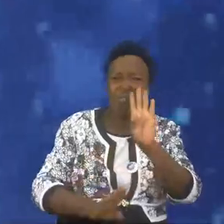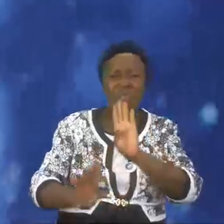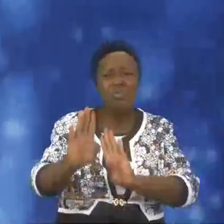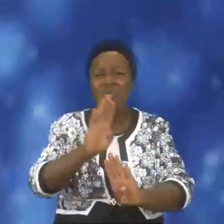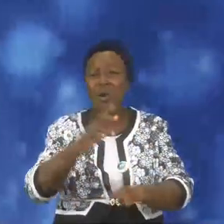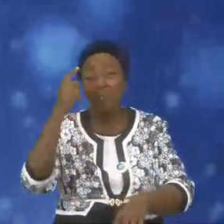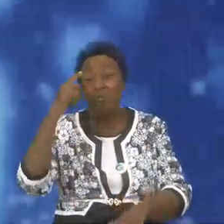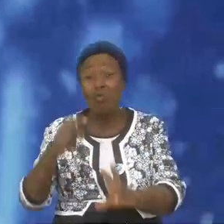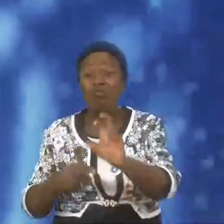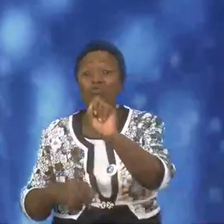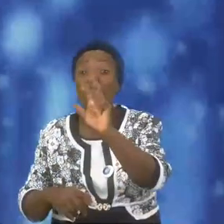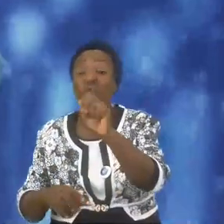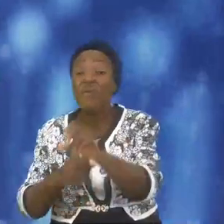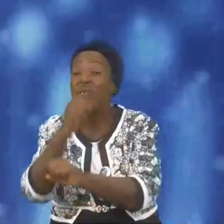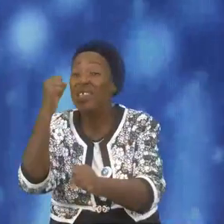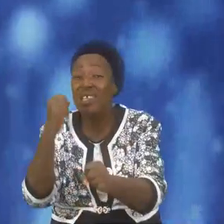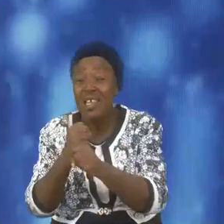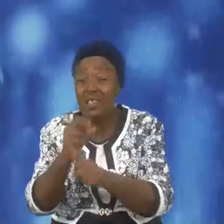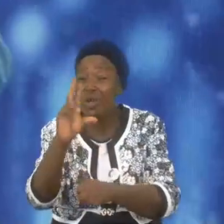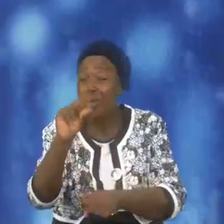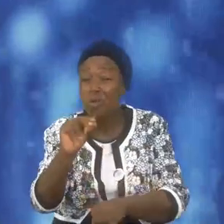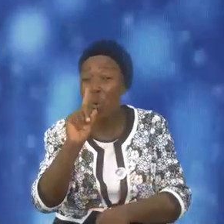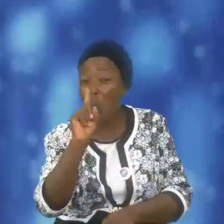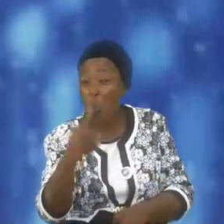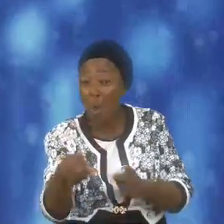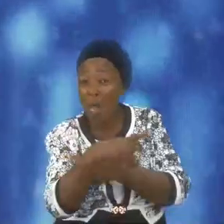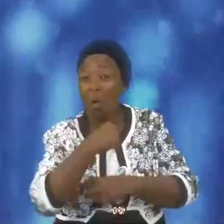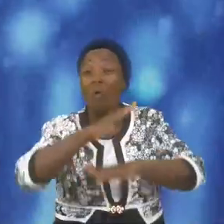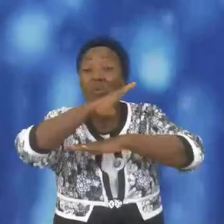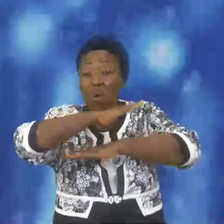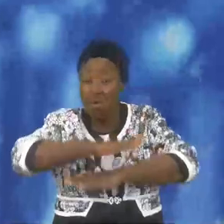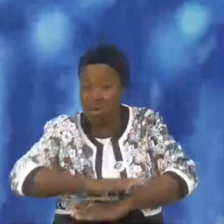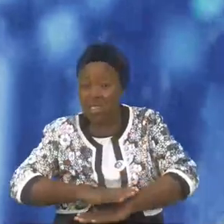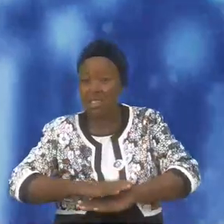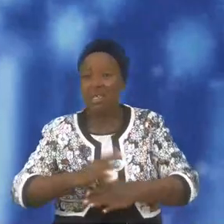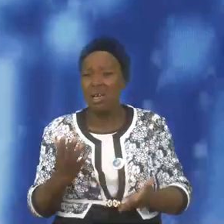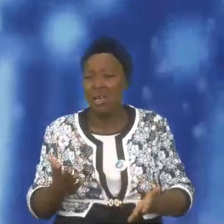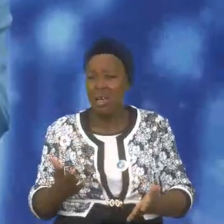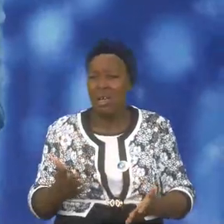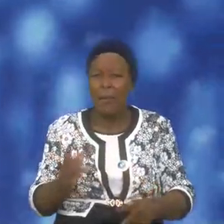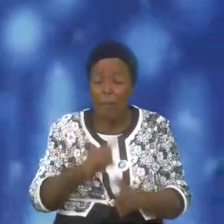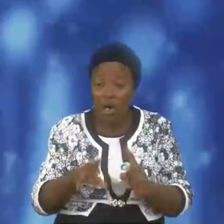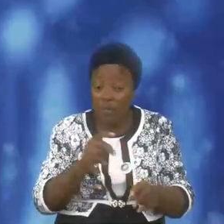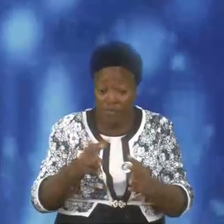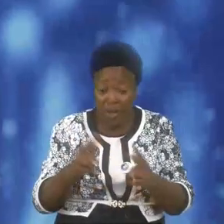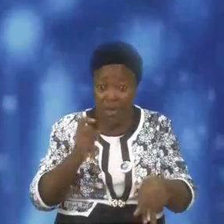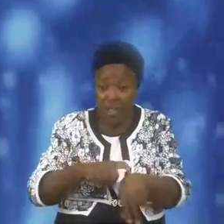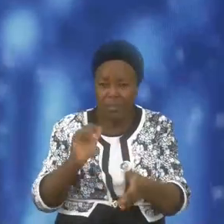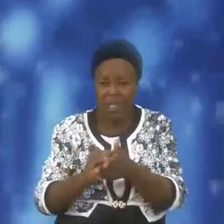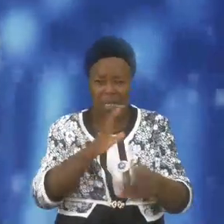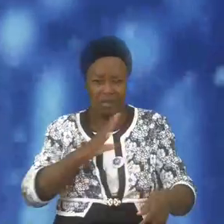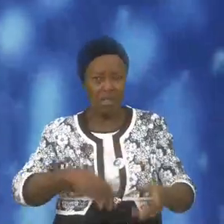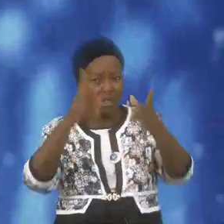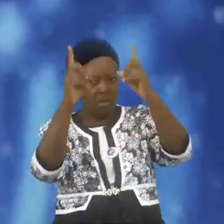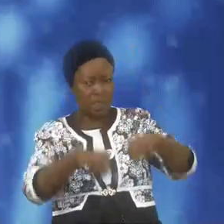Aucun jour de soulagement, mais l'instant que Christ est venu dans sa vie,